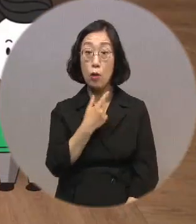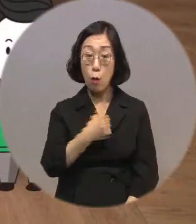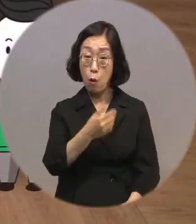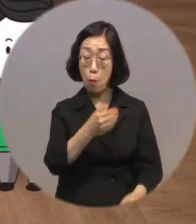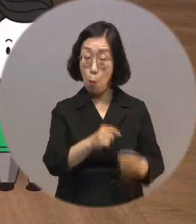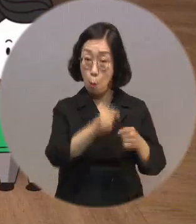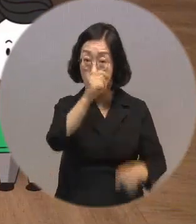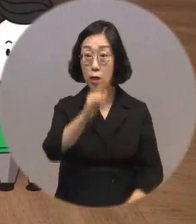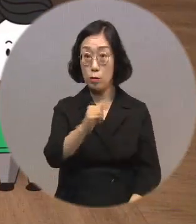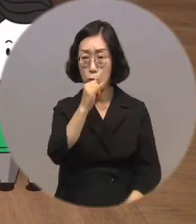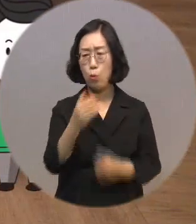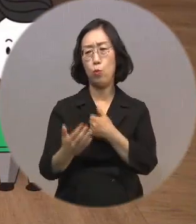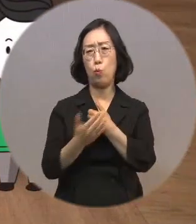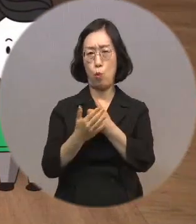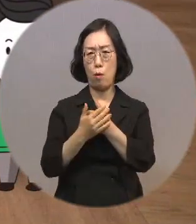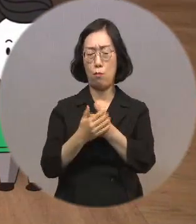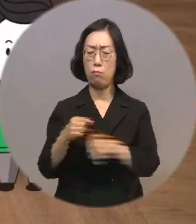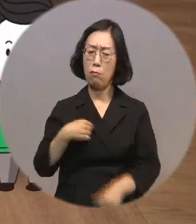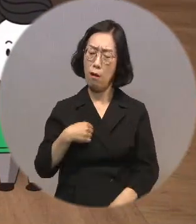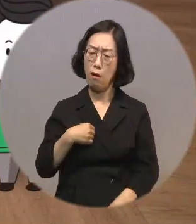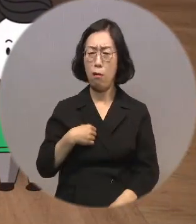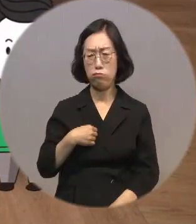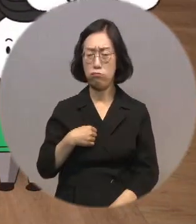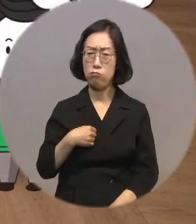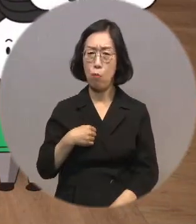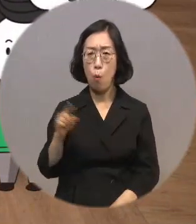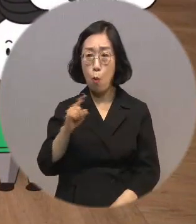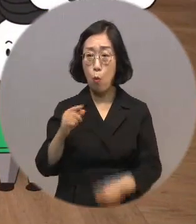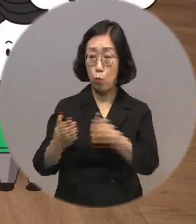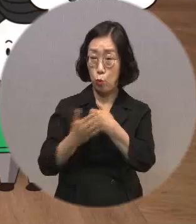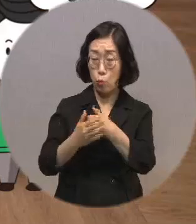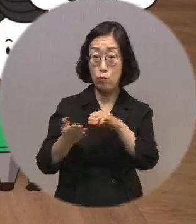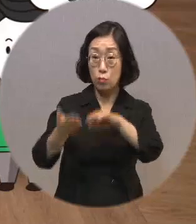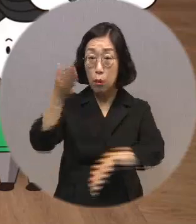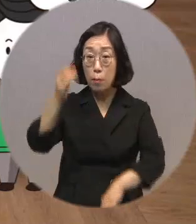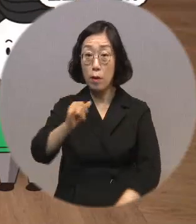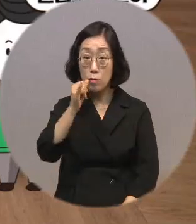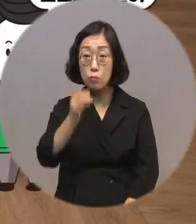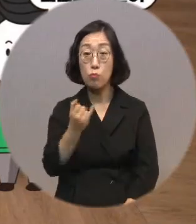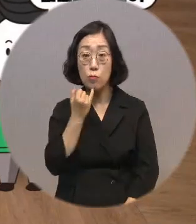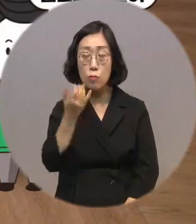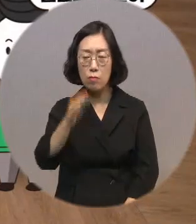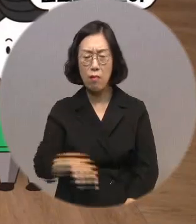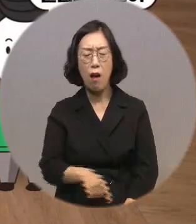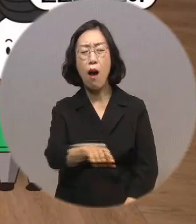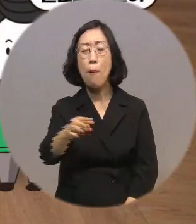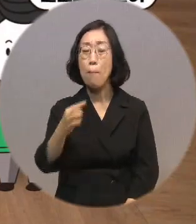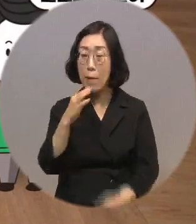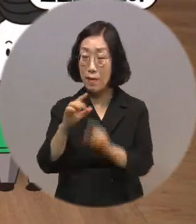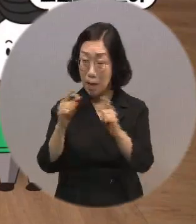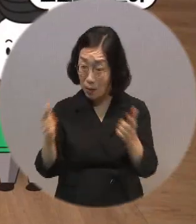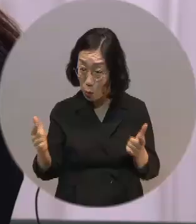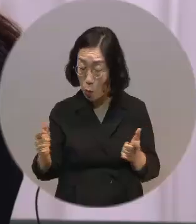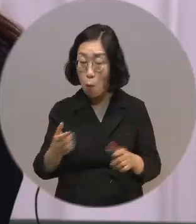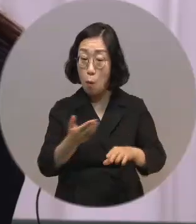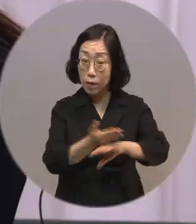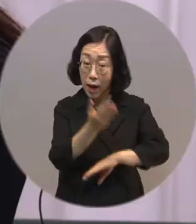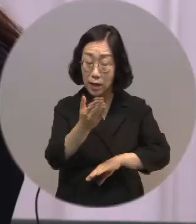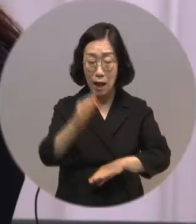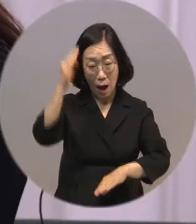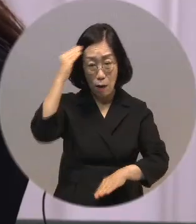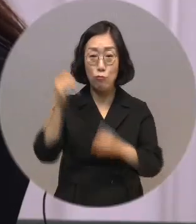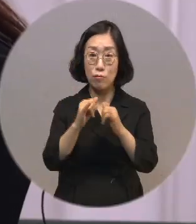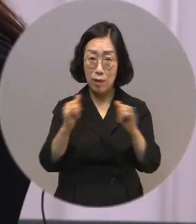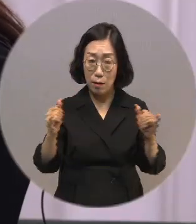와셨죠. 근데 내가 이렇게 무시받는 게 너무 화가 나요. 이렇게 얘기하면 은희쌤이 아니야, 너만 그런 게 아니라 남한에서 온 신입사원들도 똑같아. 모두